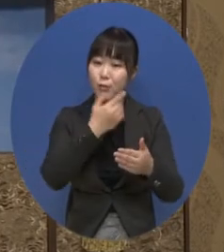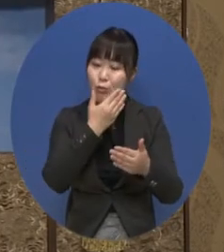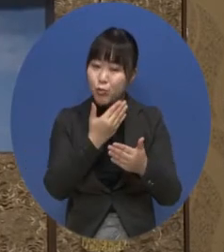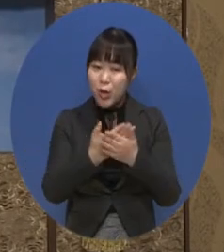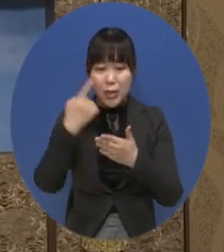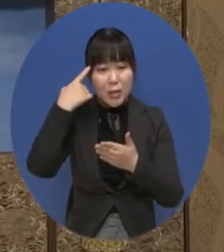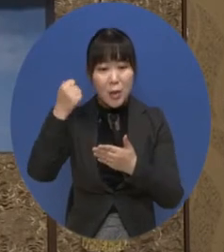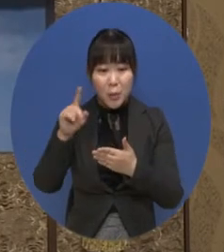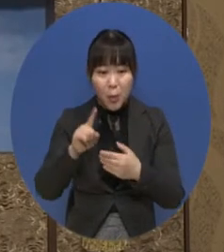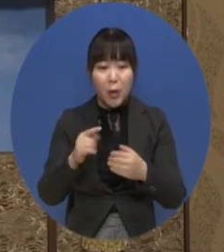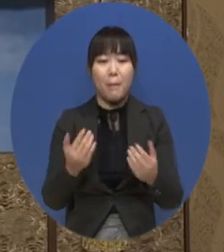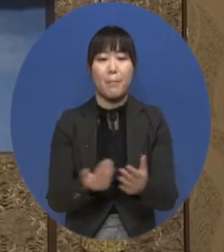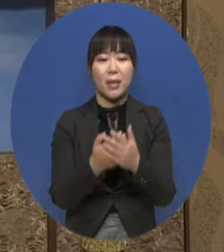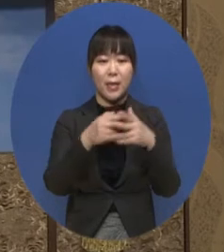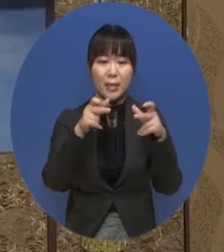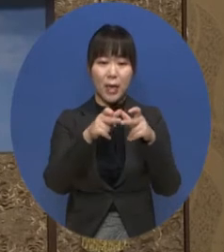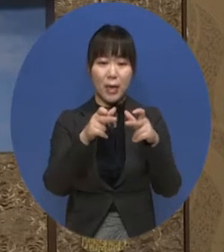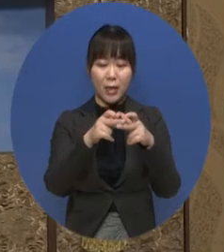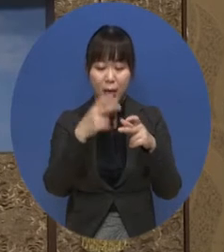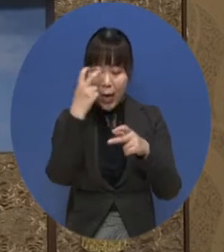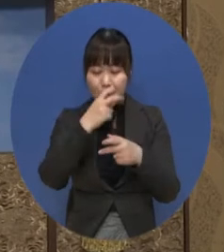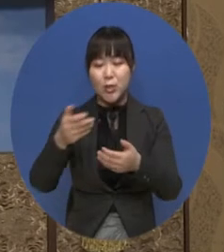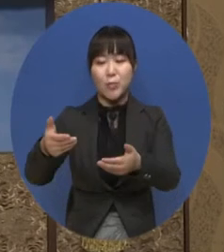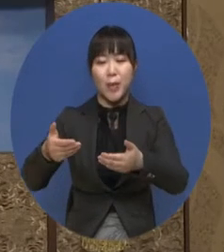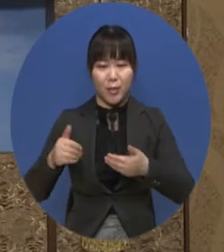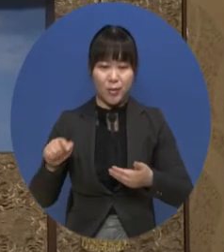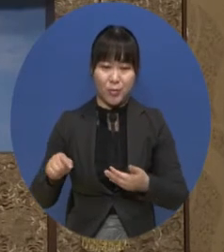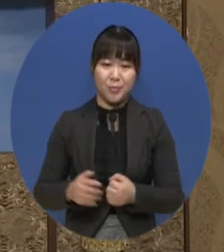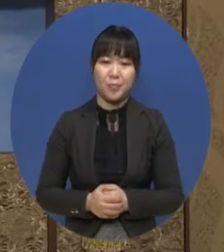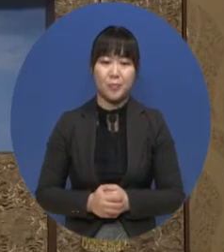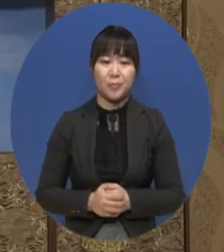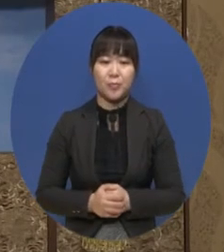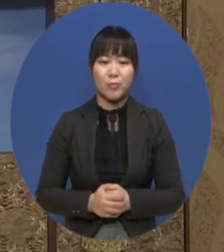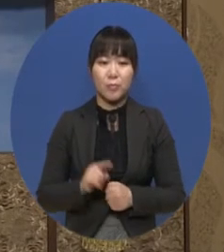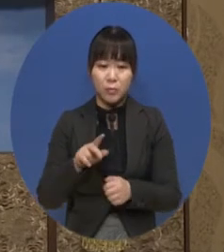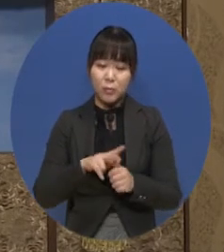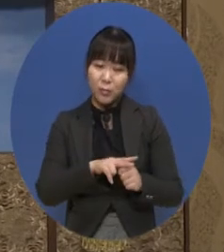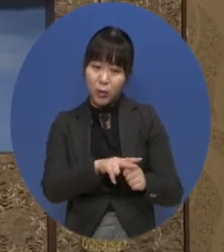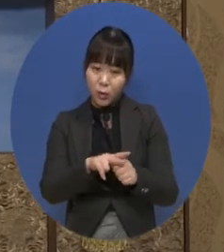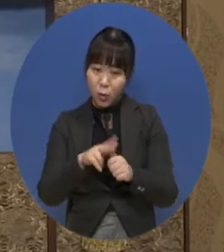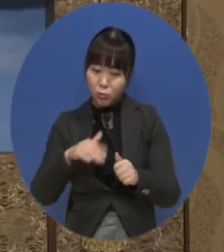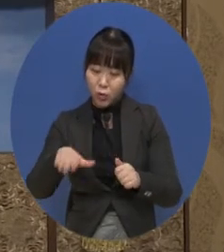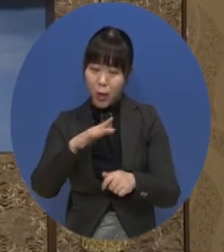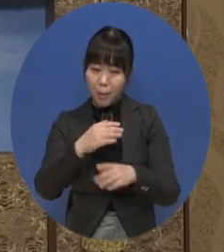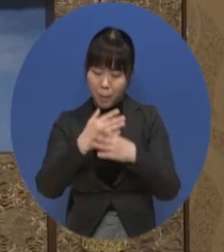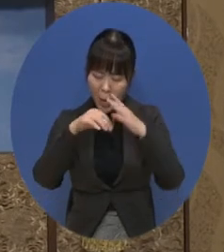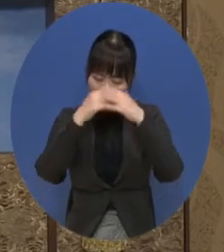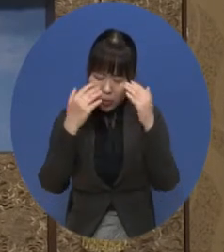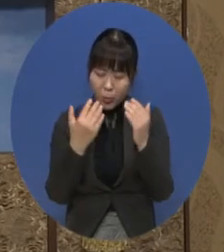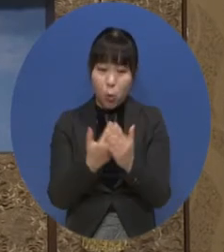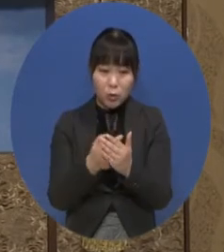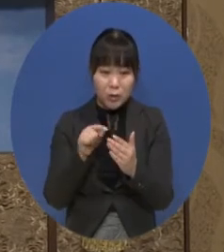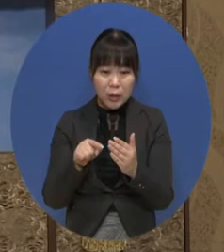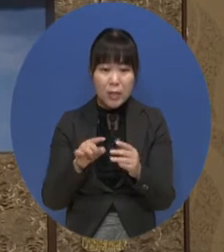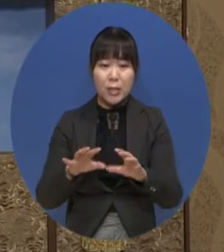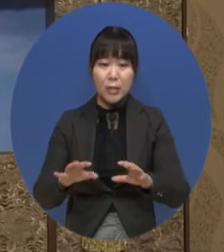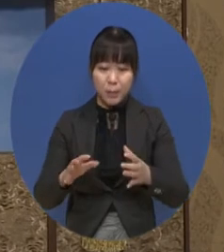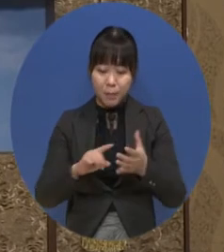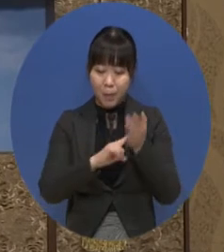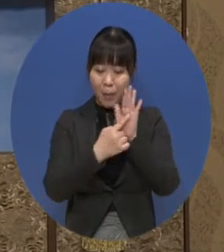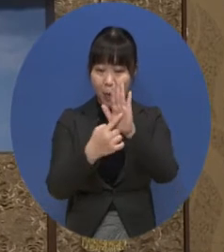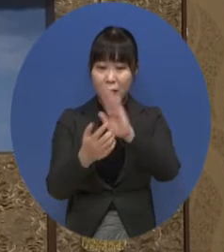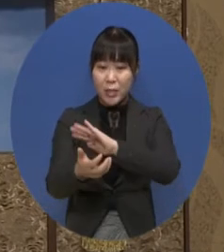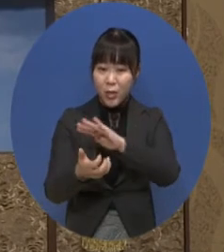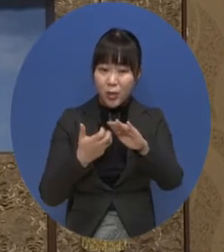중요하게 생각하는 게 발달장애인에게 감수를 받는 과정이고요. 그래서 이 정보 저희가 만드는 모든 정보가 세상에 나오기